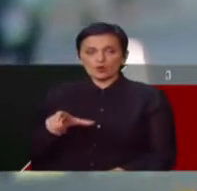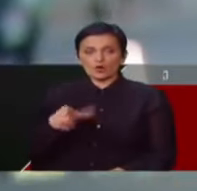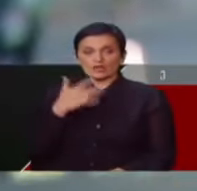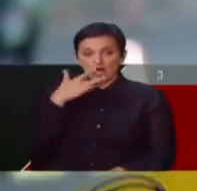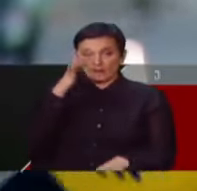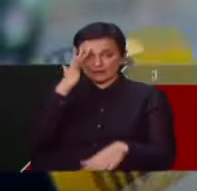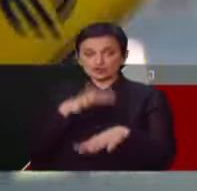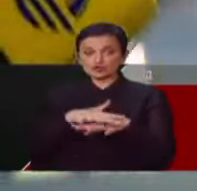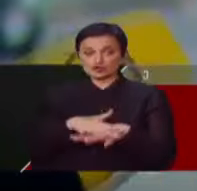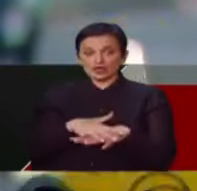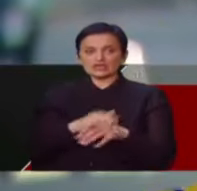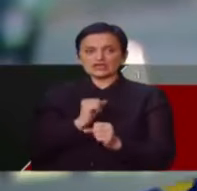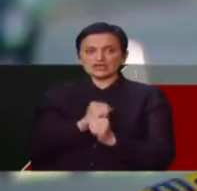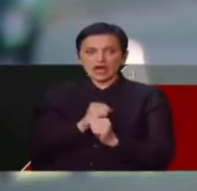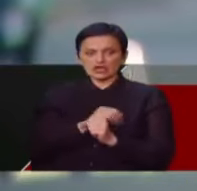ավերիկի